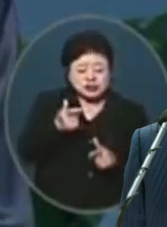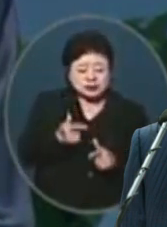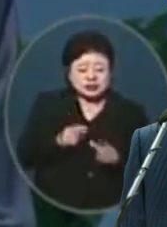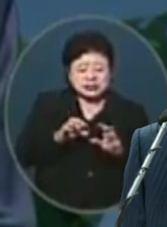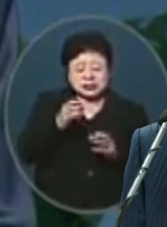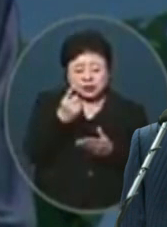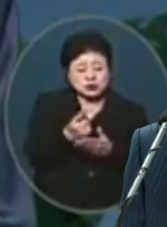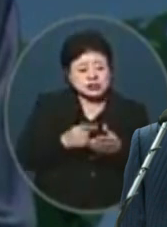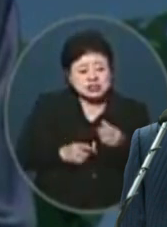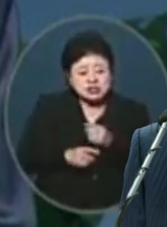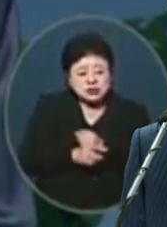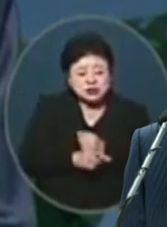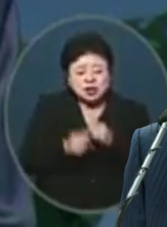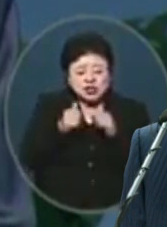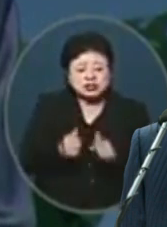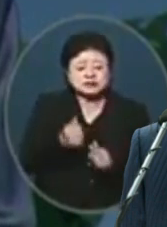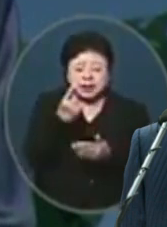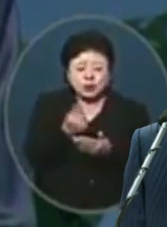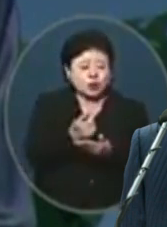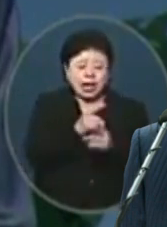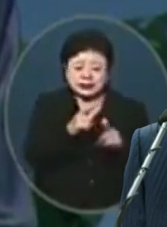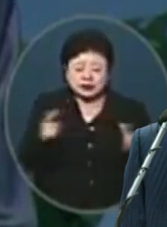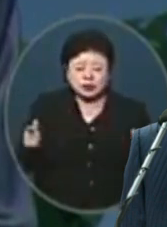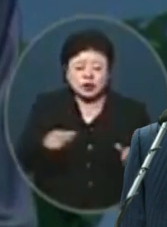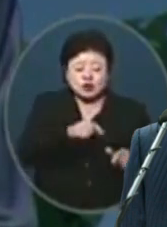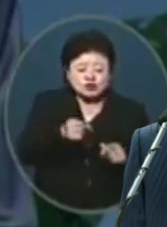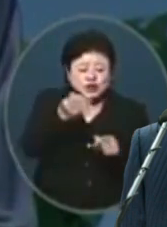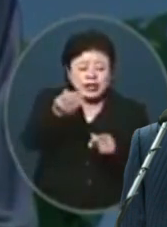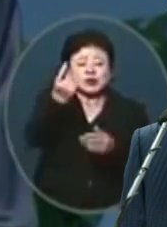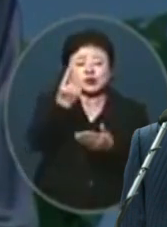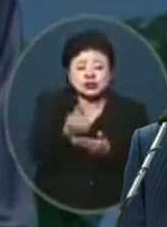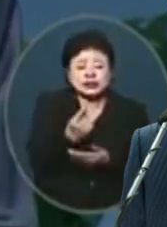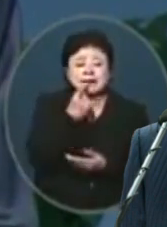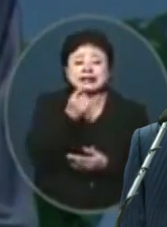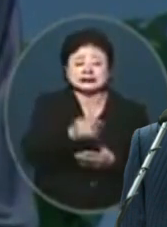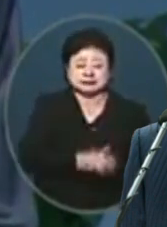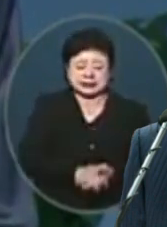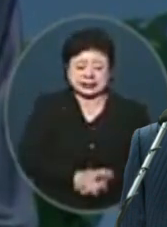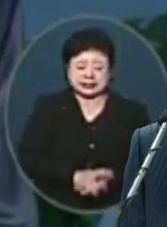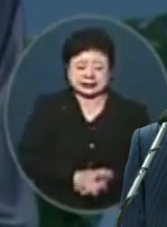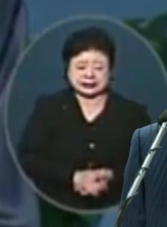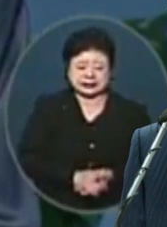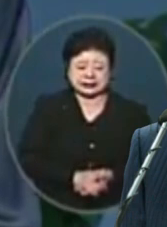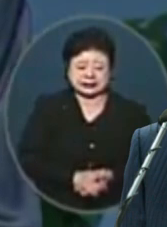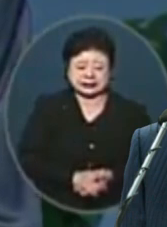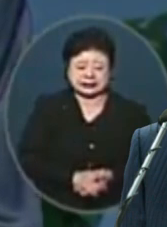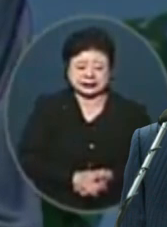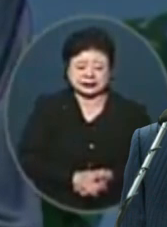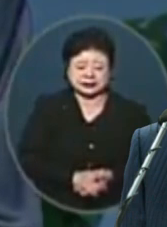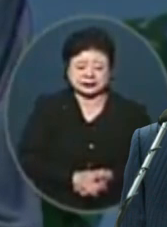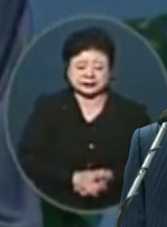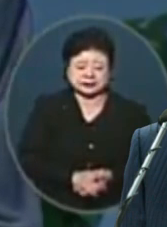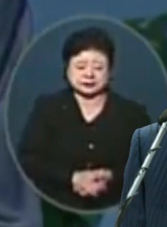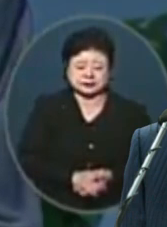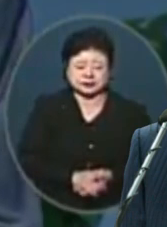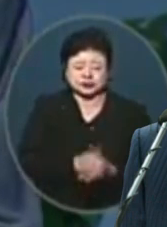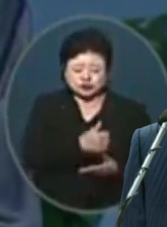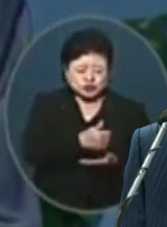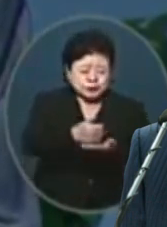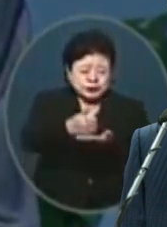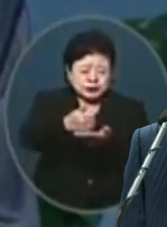오신 것은 심판하러 온 것이 아니라 구원하러 왔다고 오셨습니다. 어떻게 하든지